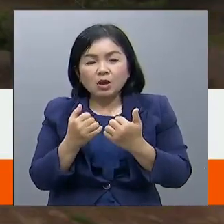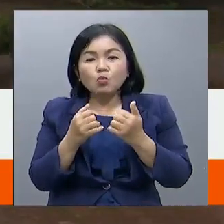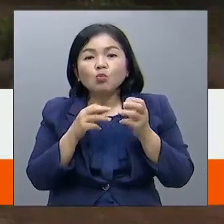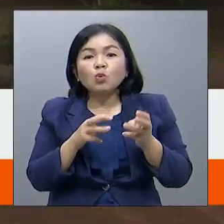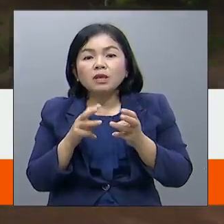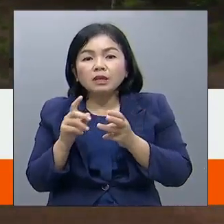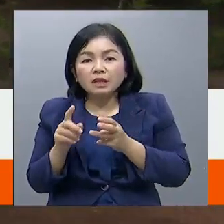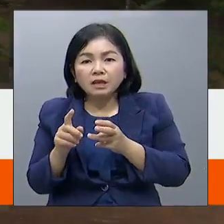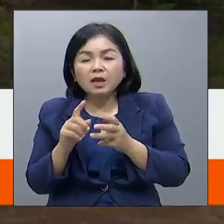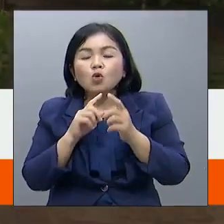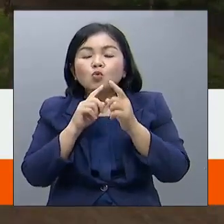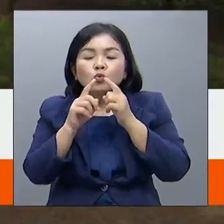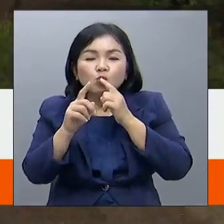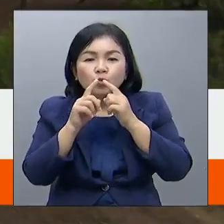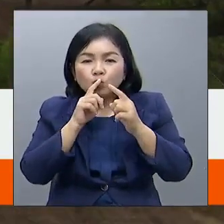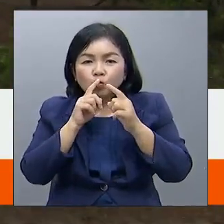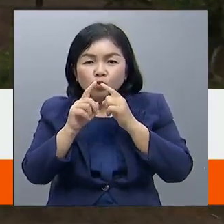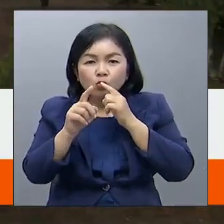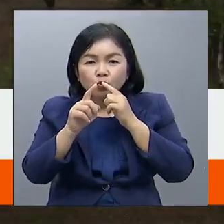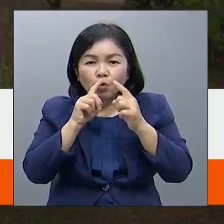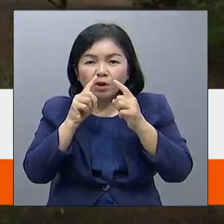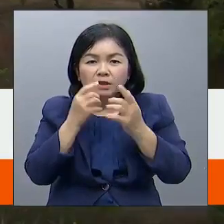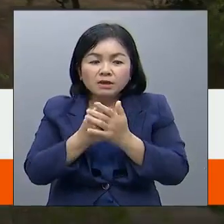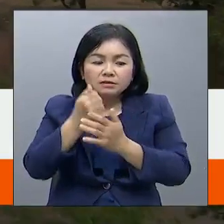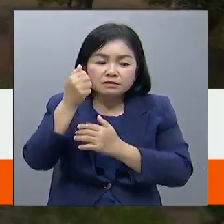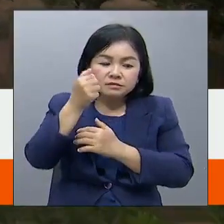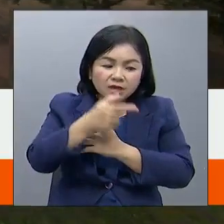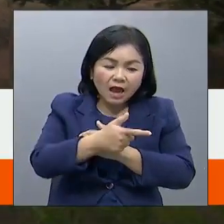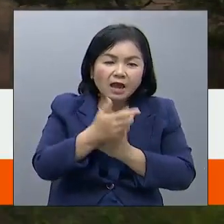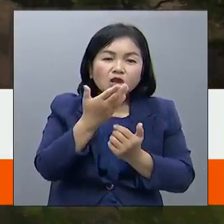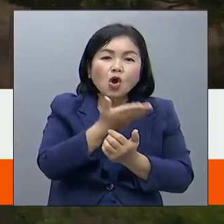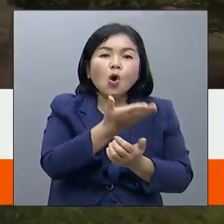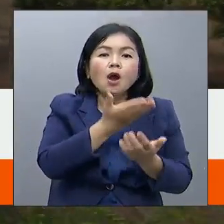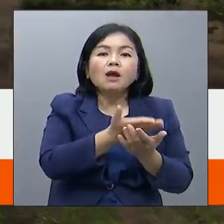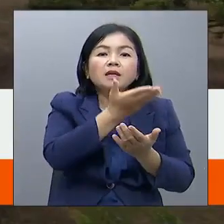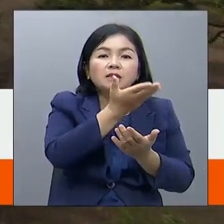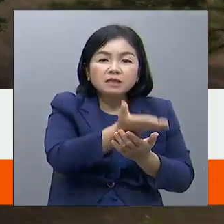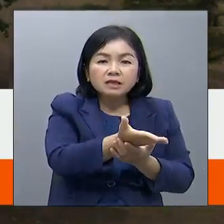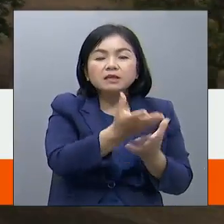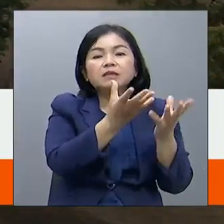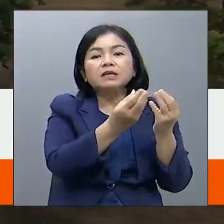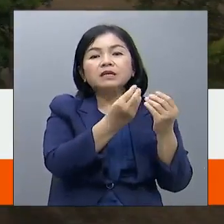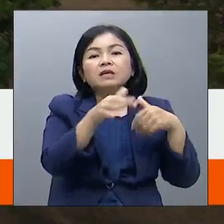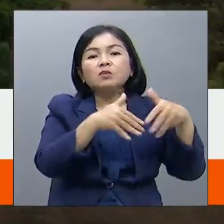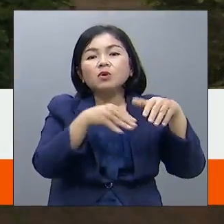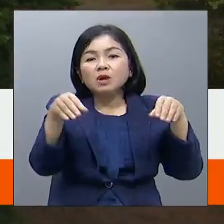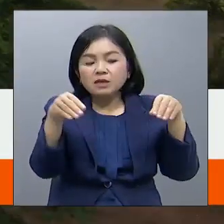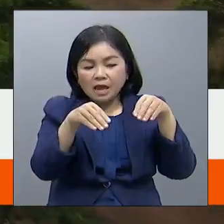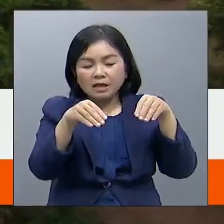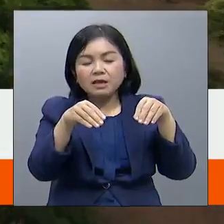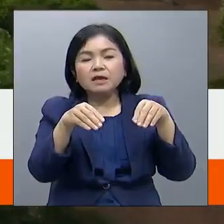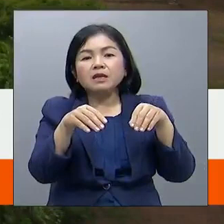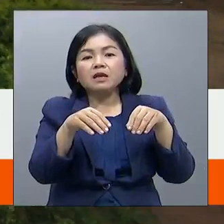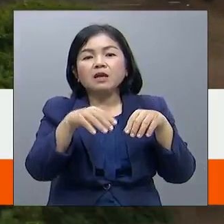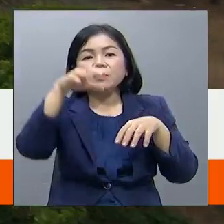การเจรจาเพื่อชดเชยหรือขอซื้อที่จากชาวบ้านที่เป็นพิเศษที่เราต้องการนะครับผม